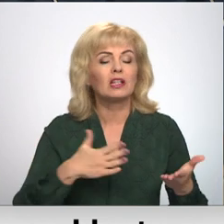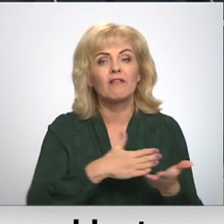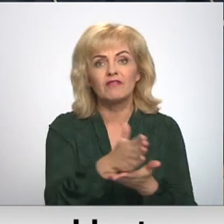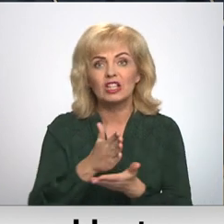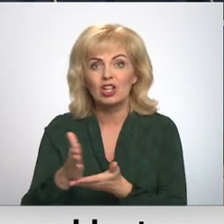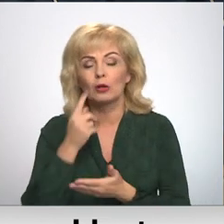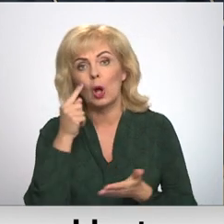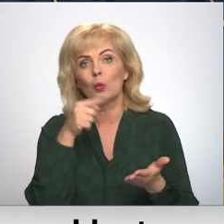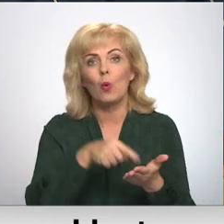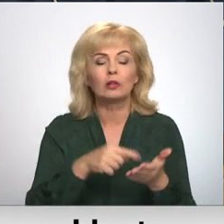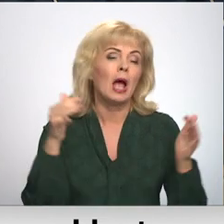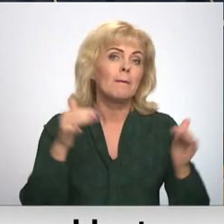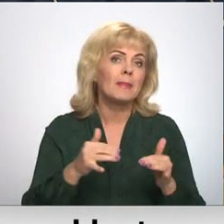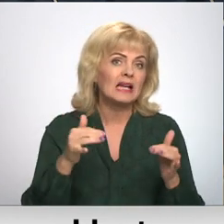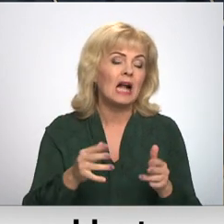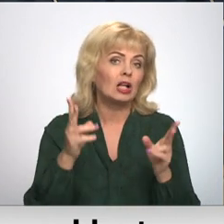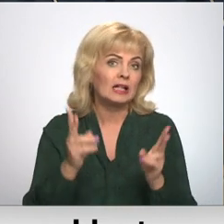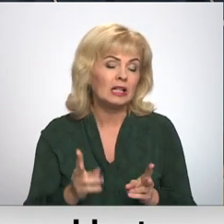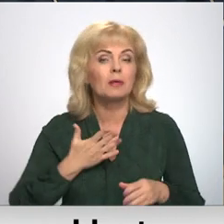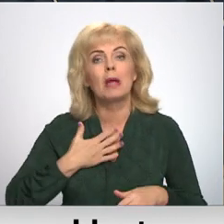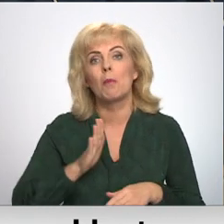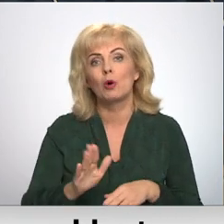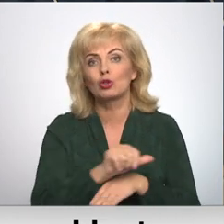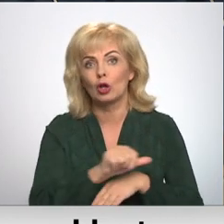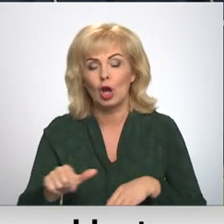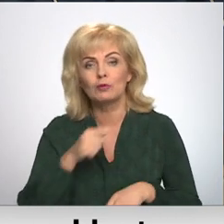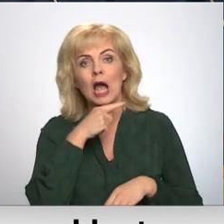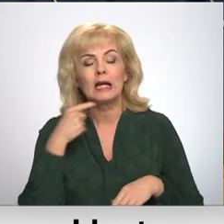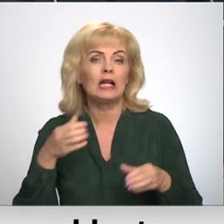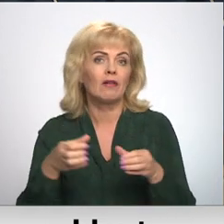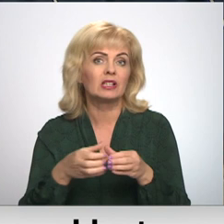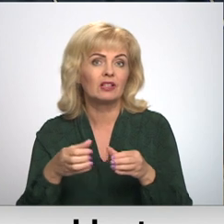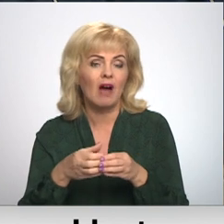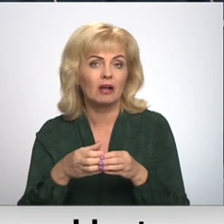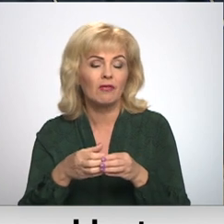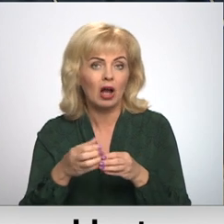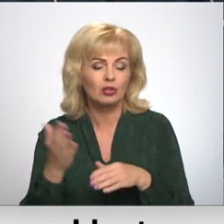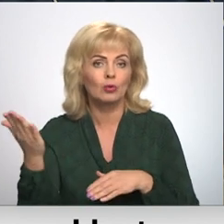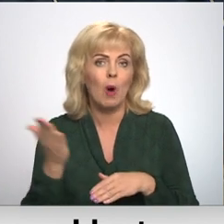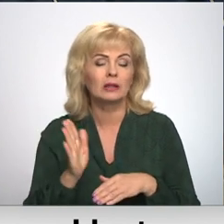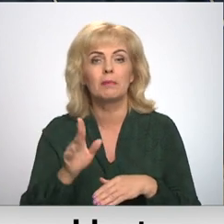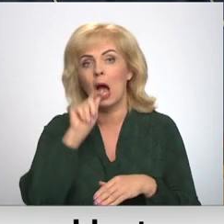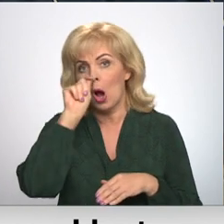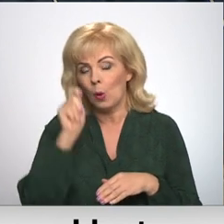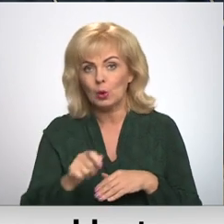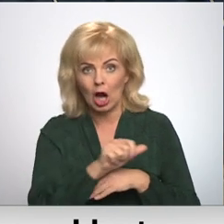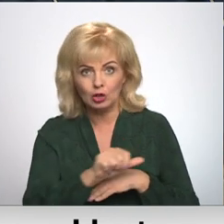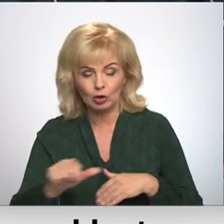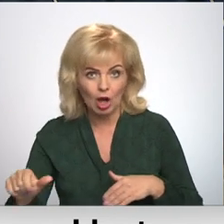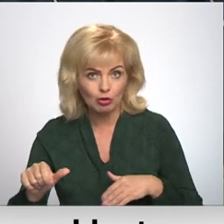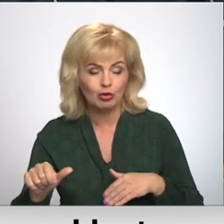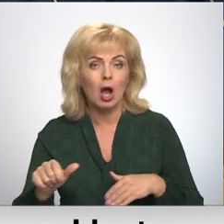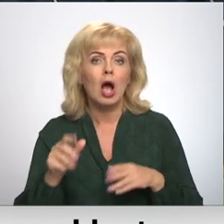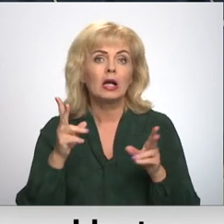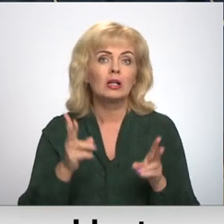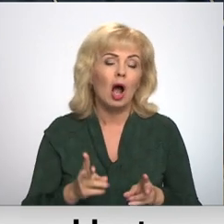norādot gan uz šo te migrantu krīzi pie mūsu robežām, gan Krievijas karaspēka savilkšanu pie Ukrainas robežām, kā arī enerģētisko